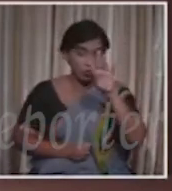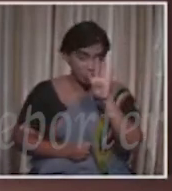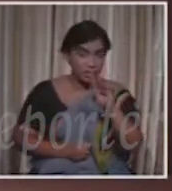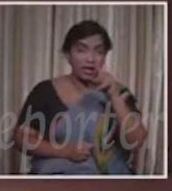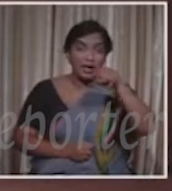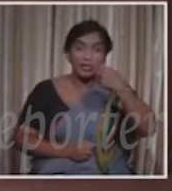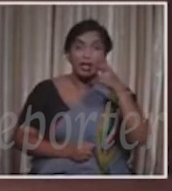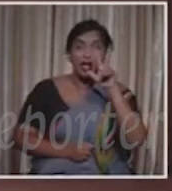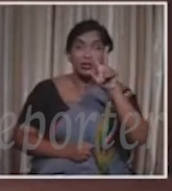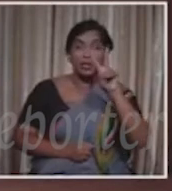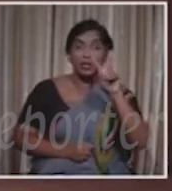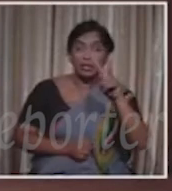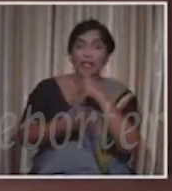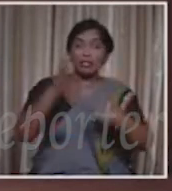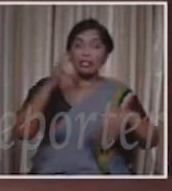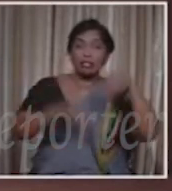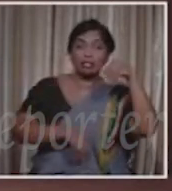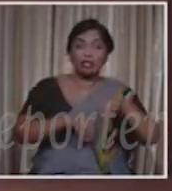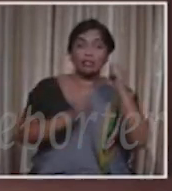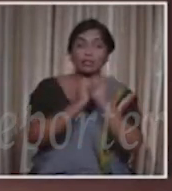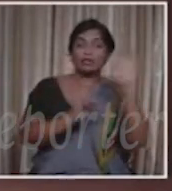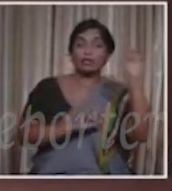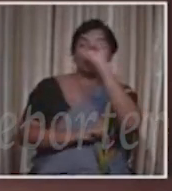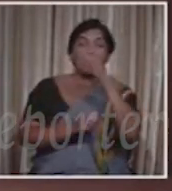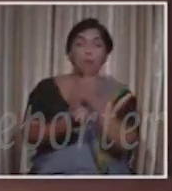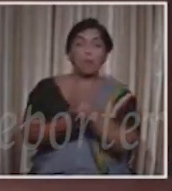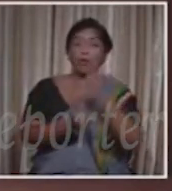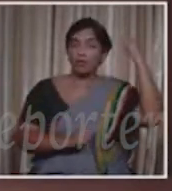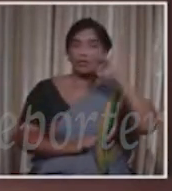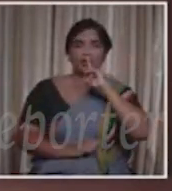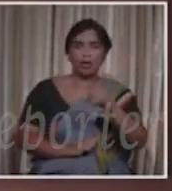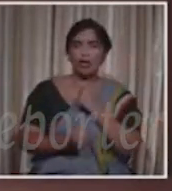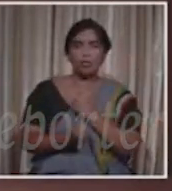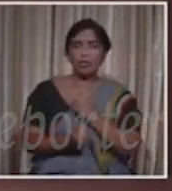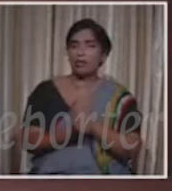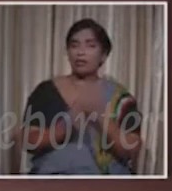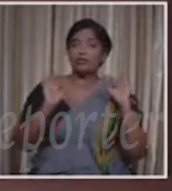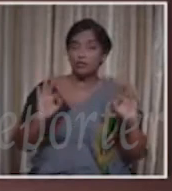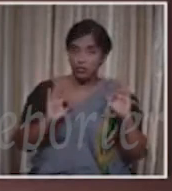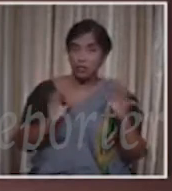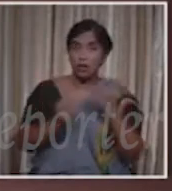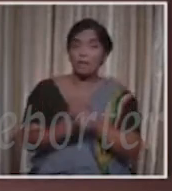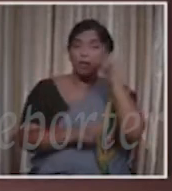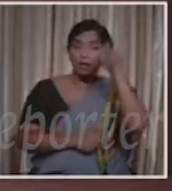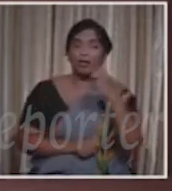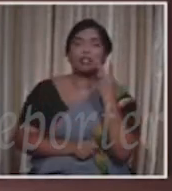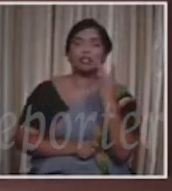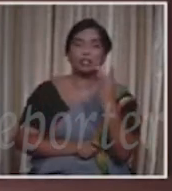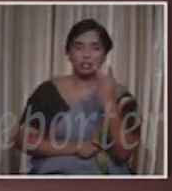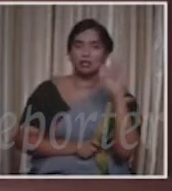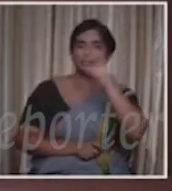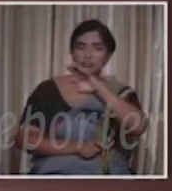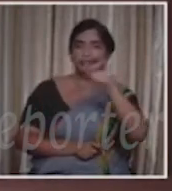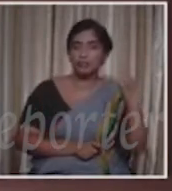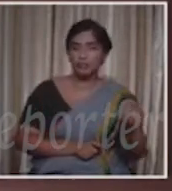sudusukan sahita polis nildarin denna pat kare kiyala edath ehemai එදත් මේ විදිහට මොකද කරේ? මන්ත්‍රීවරු ඇමතිවරු තමන්ට අවශ්‍ය වෙන